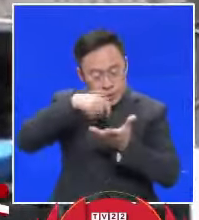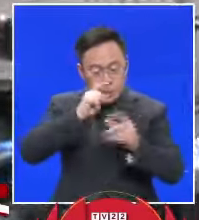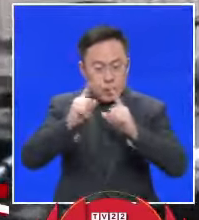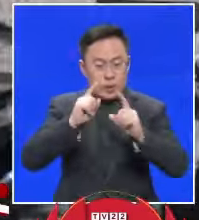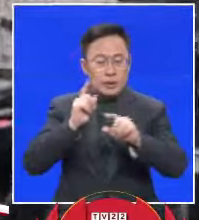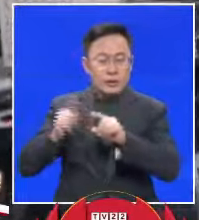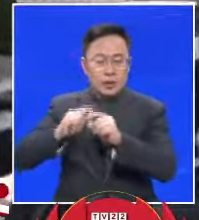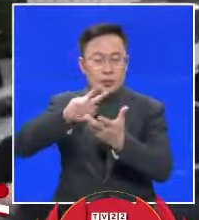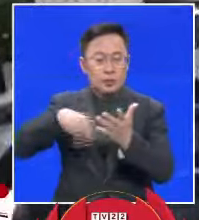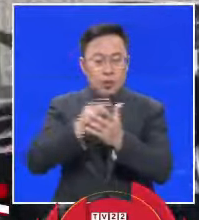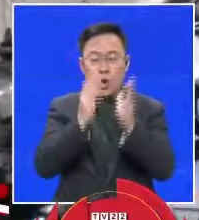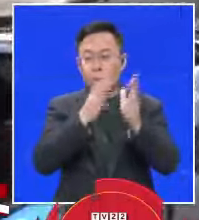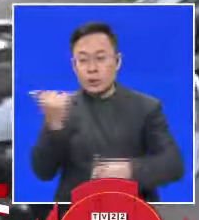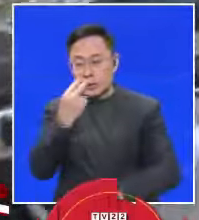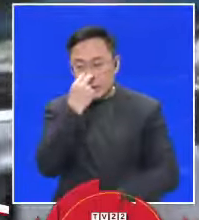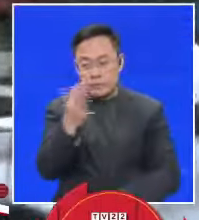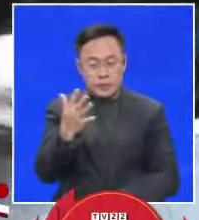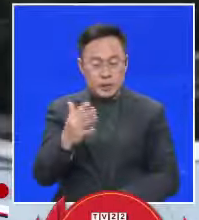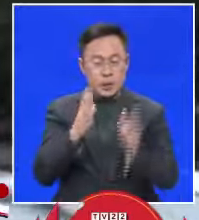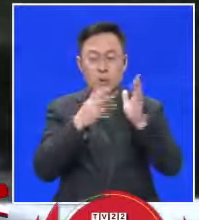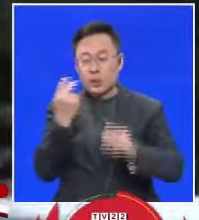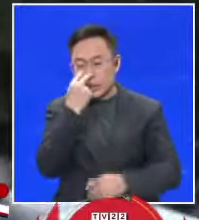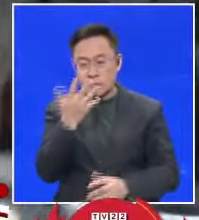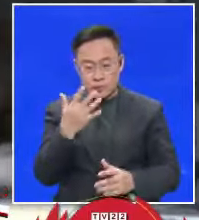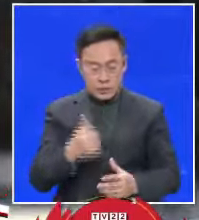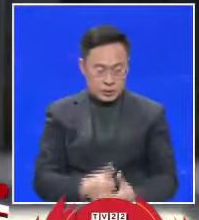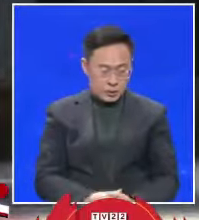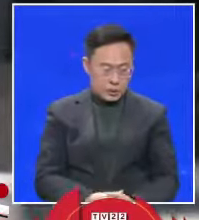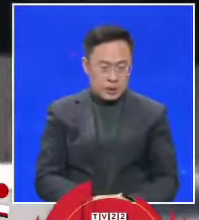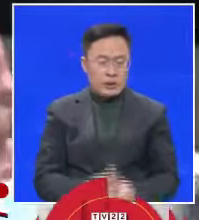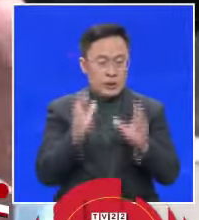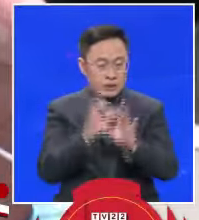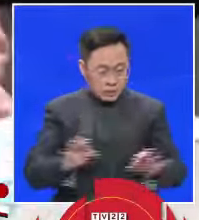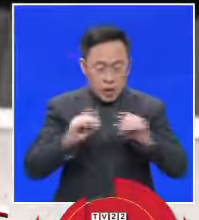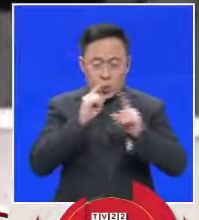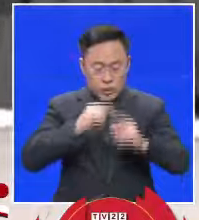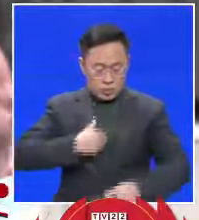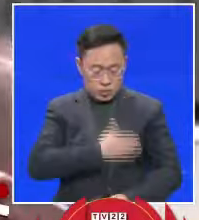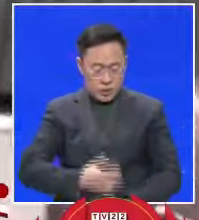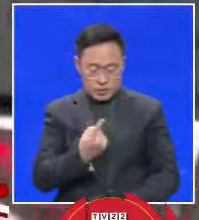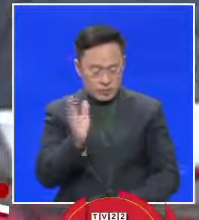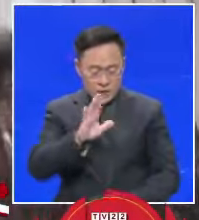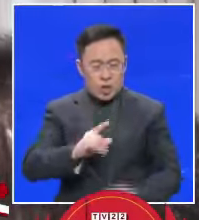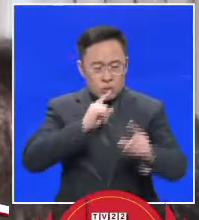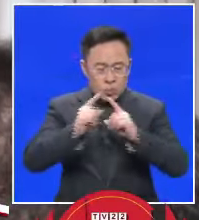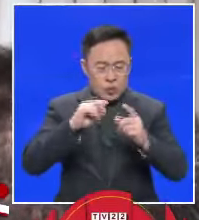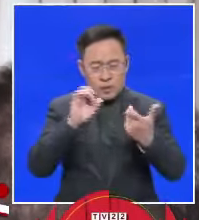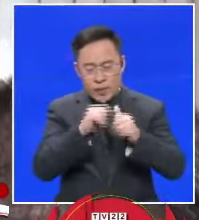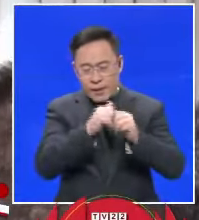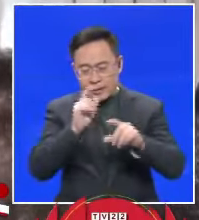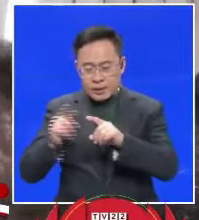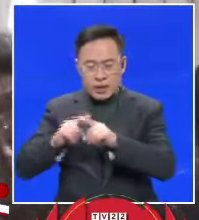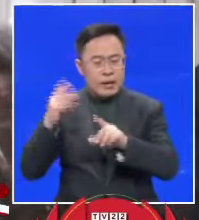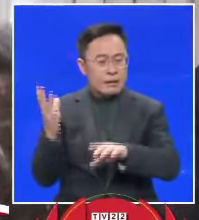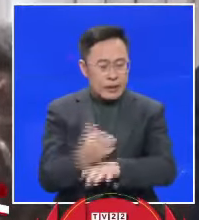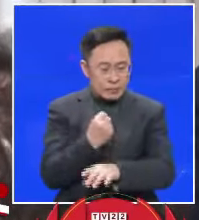อนเขาบอกว่าไม่มีใครไม่เป็นไปไม่ได้หรอกที่จะคุยกันแค่เรื่องสุขภาพมันก็ต้องมีเรื่องการมงการเมืองเข้ามาพูด